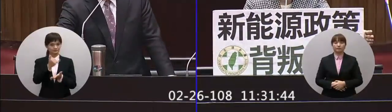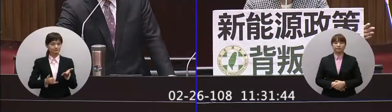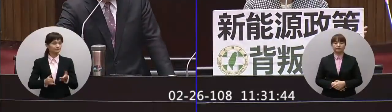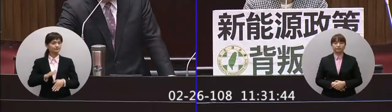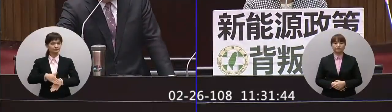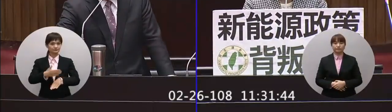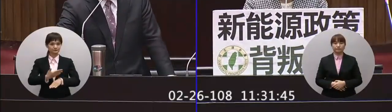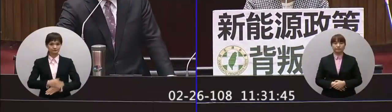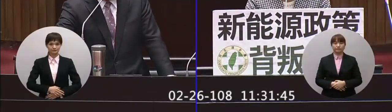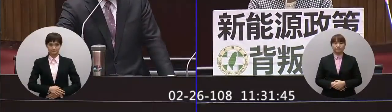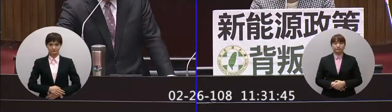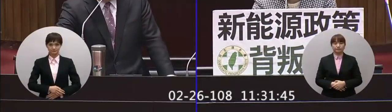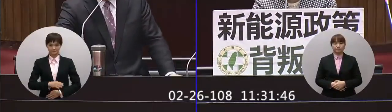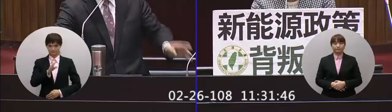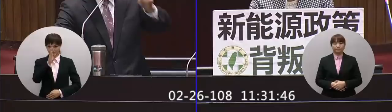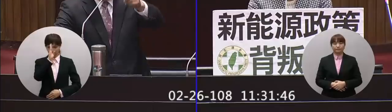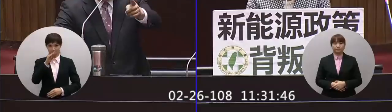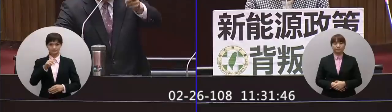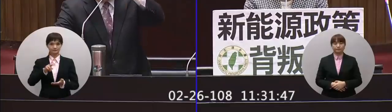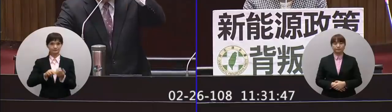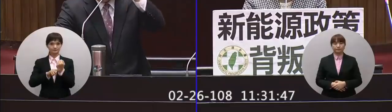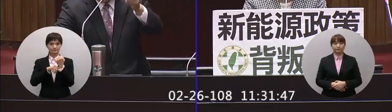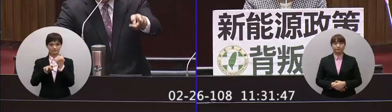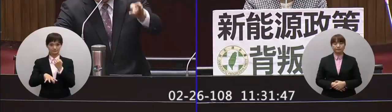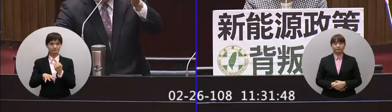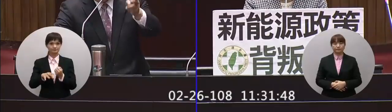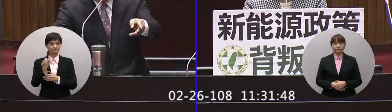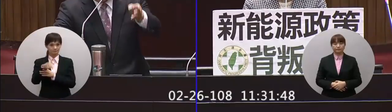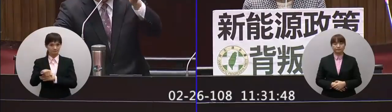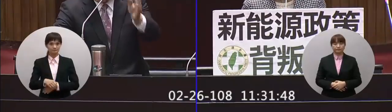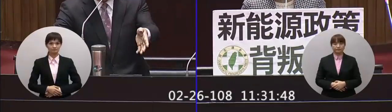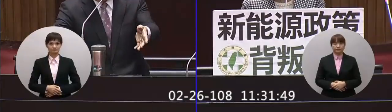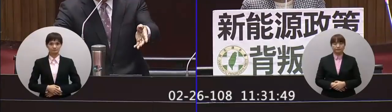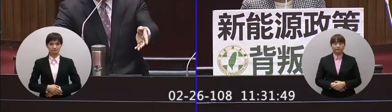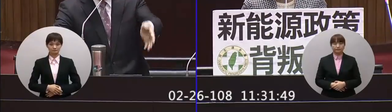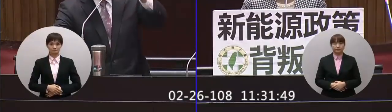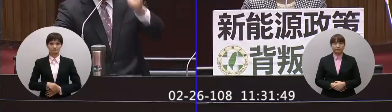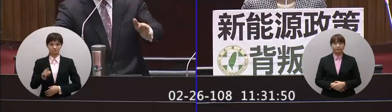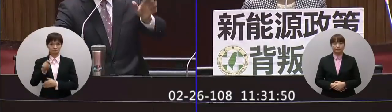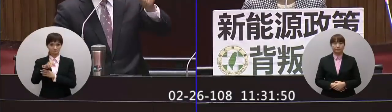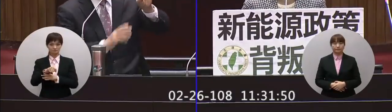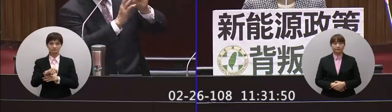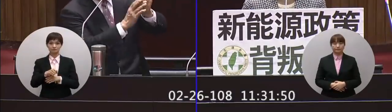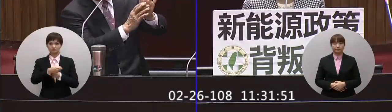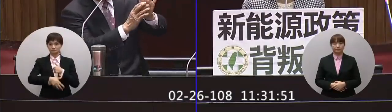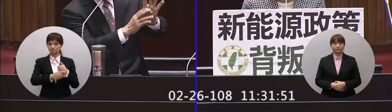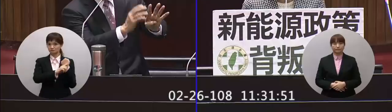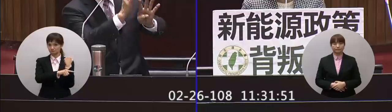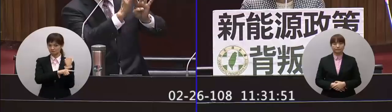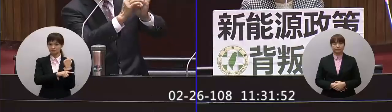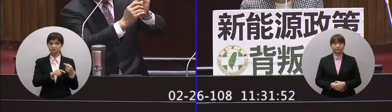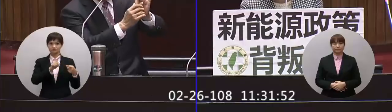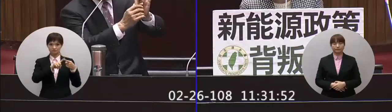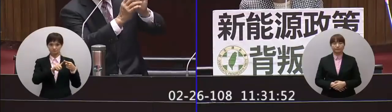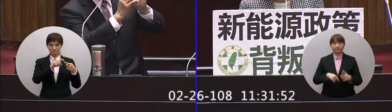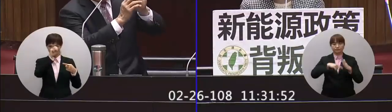退回，要请军院同意。但可见军院通过的组织法里面，不但有党籍，而